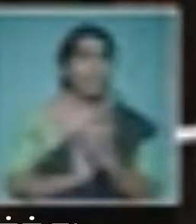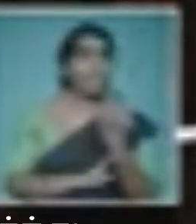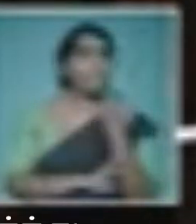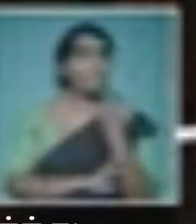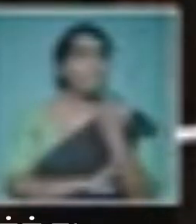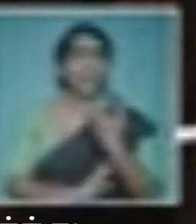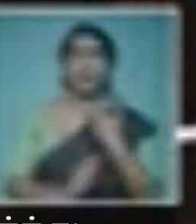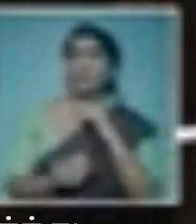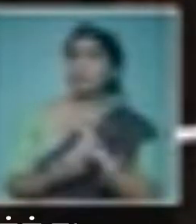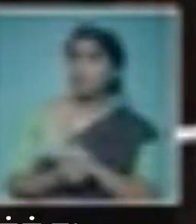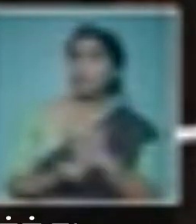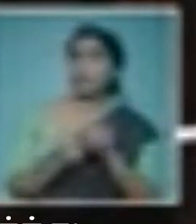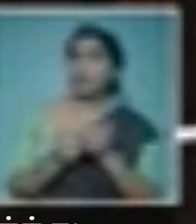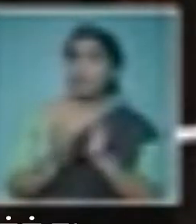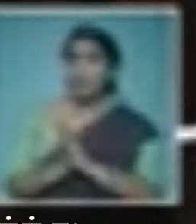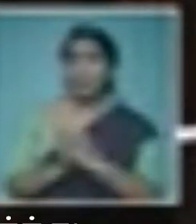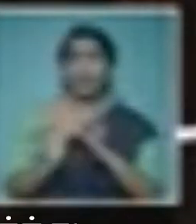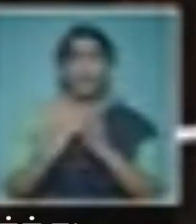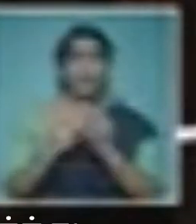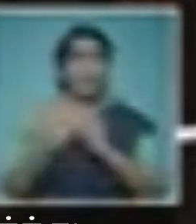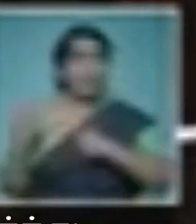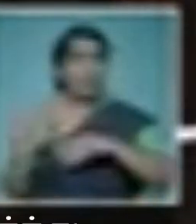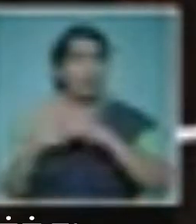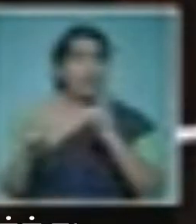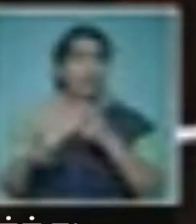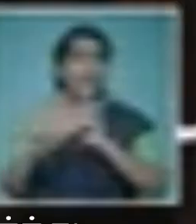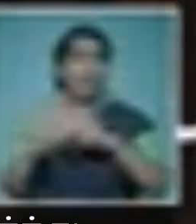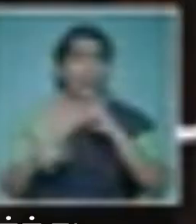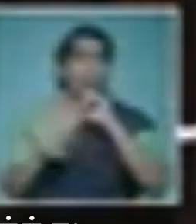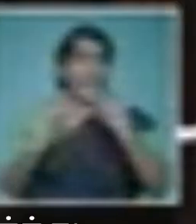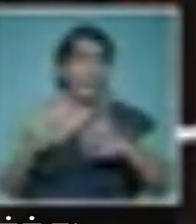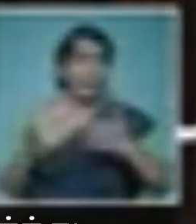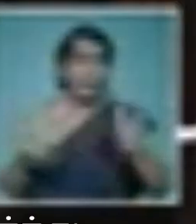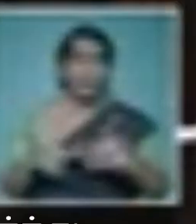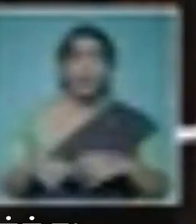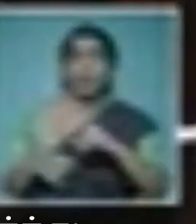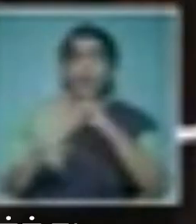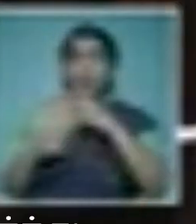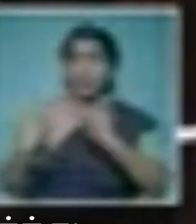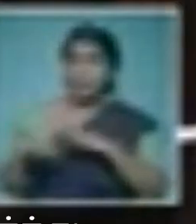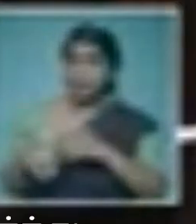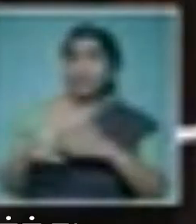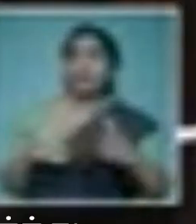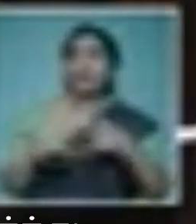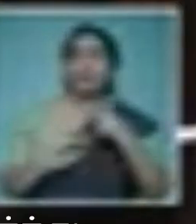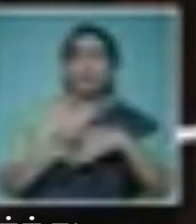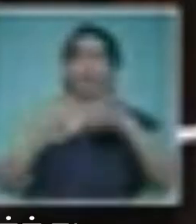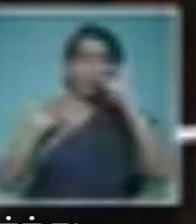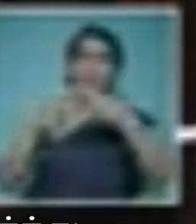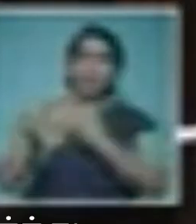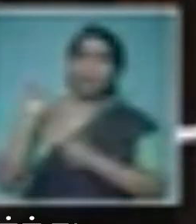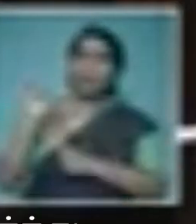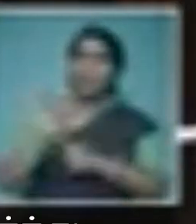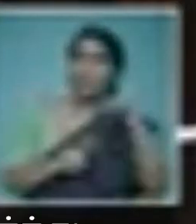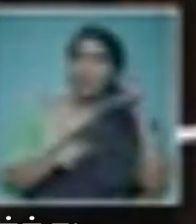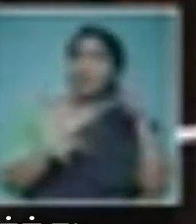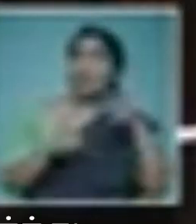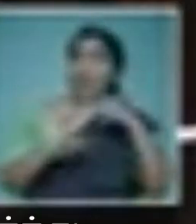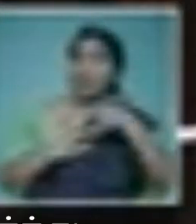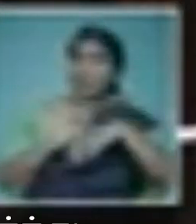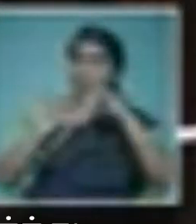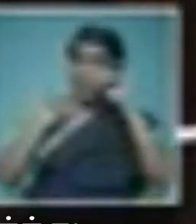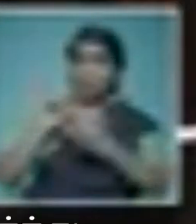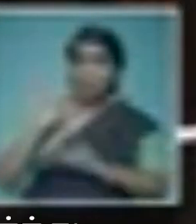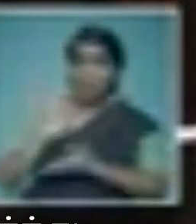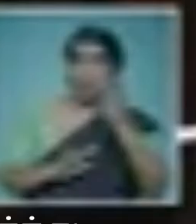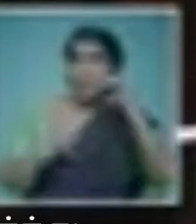හරි තියා ගන්න ඕනේ මොකද තමන්ට හා තමන්ගේ හිතවත් කට්ටියගේ නඩු ටික ඉවර කර ගන්න ඕනේ කියලා ඒ නඩු ටික ඉවර කරගෙන රට දාලා පැනලා ගියා එතකොට දැන් ඒ රට දාලා පැනලා ගියා